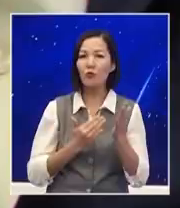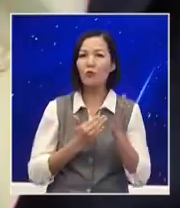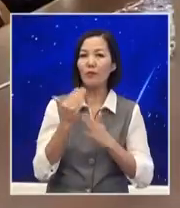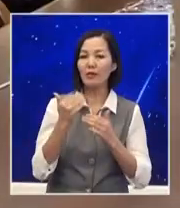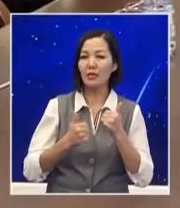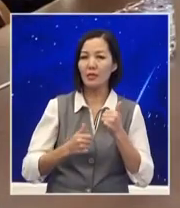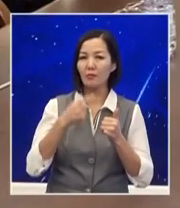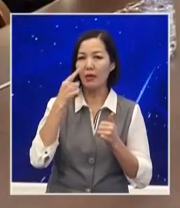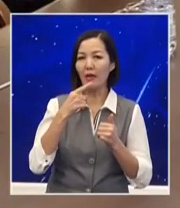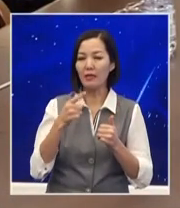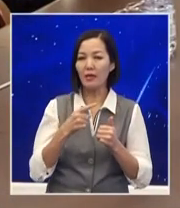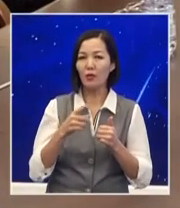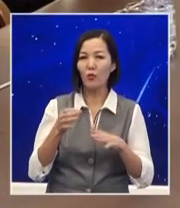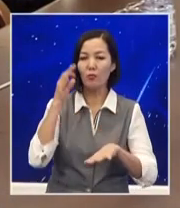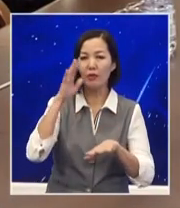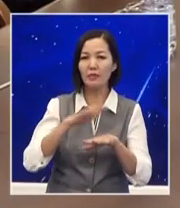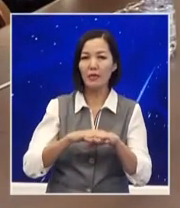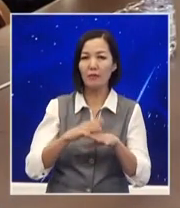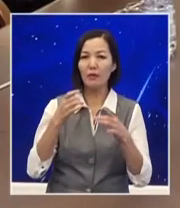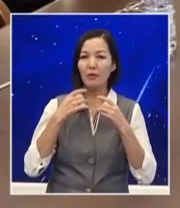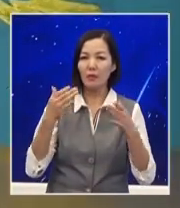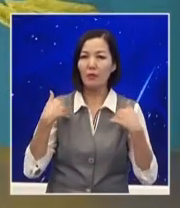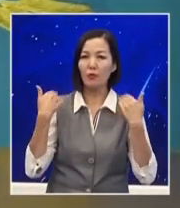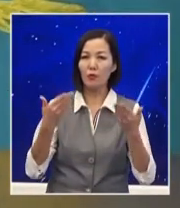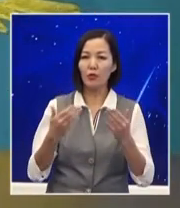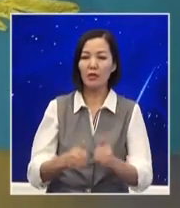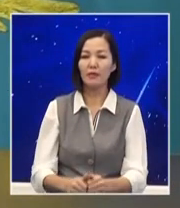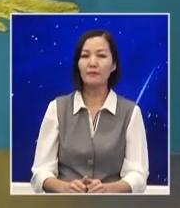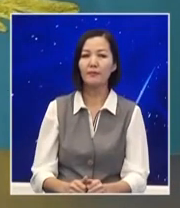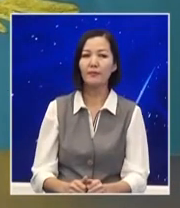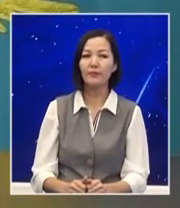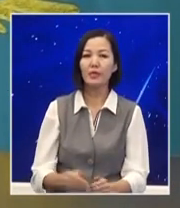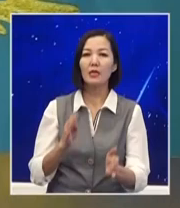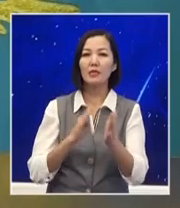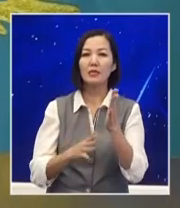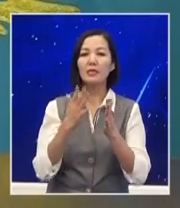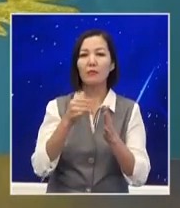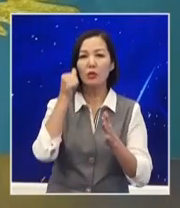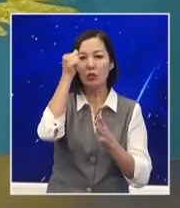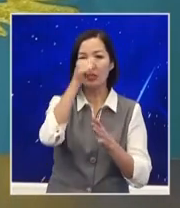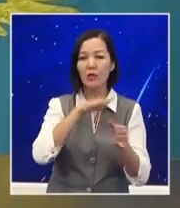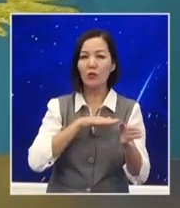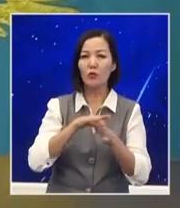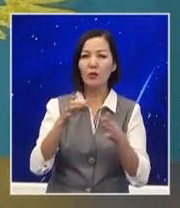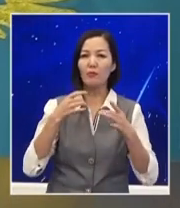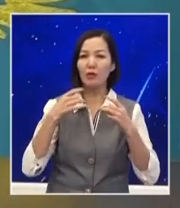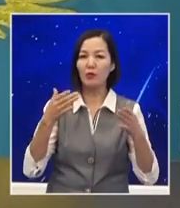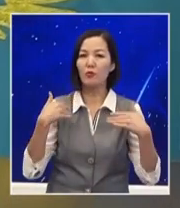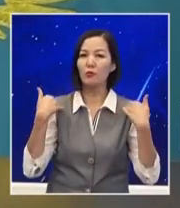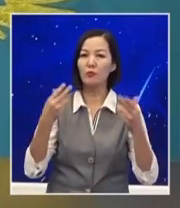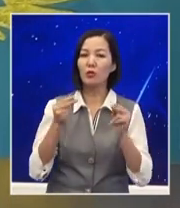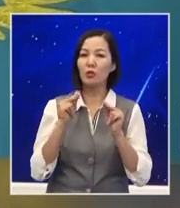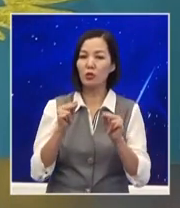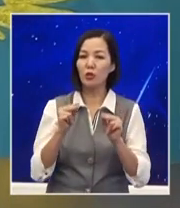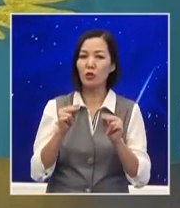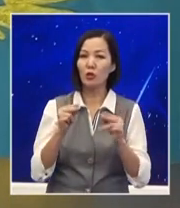айтқан облыс әкімі ел ағасын мерейлі жаспен құттықтады. Сізді 85 жасқа толған мерейлі тойыңызбен шын жүректен